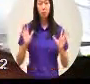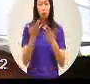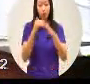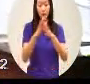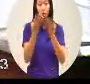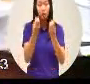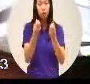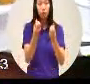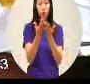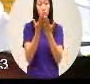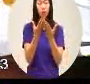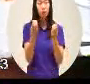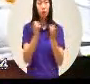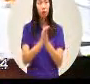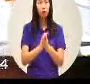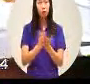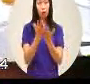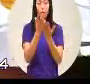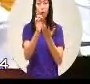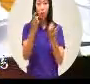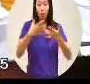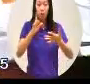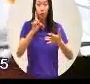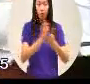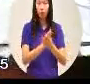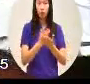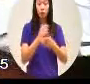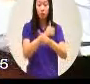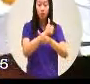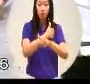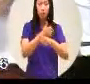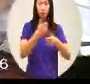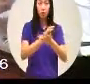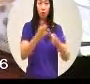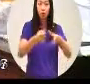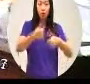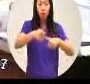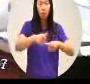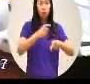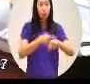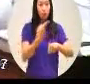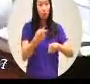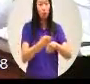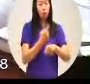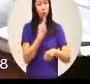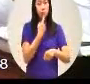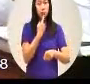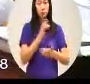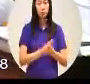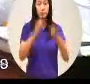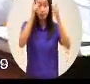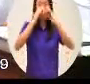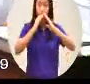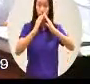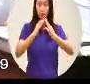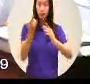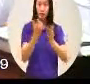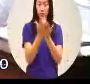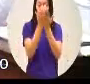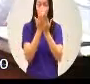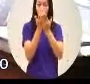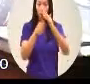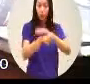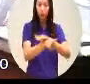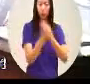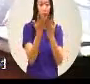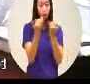问题是出在考试的公平性吼会受到质疑。高雄市吼要去念书的